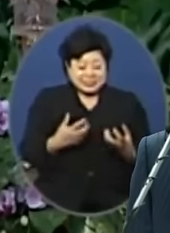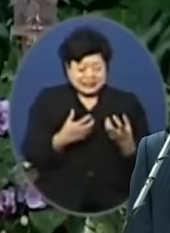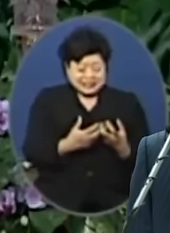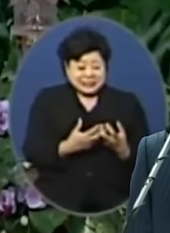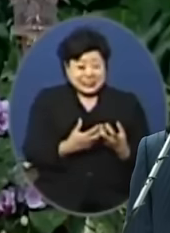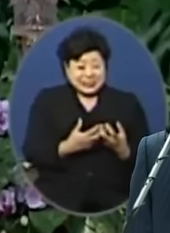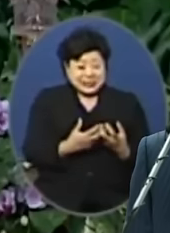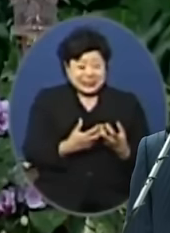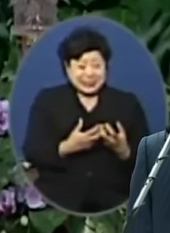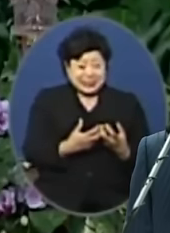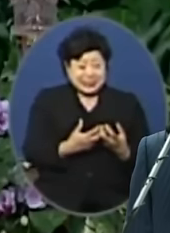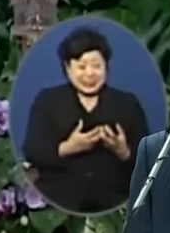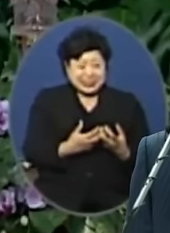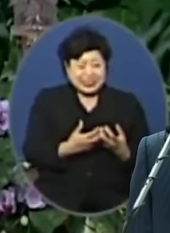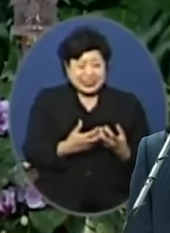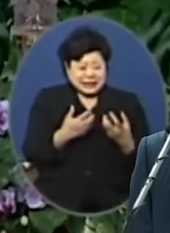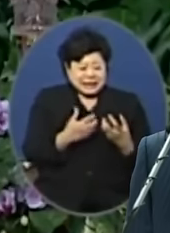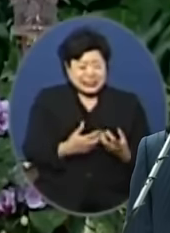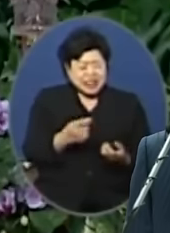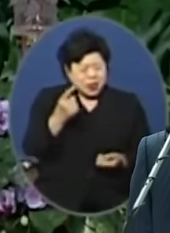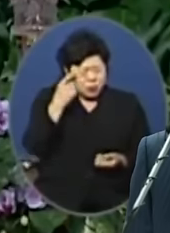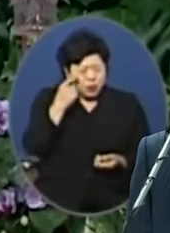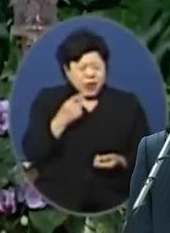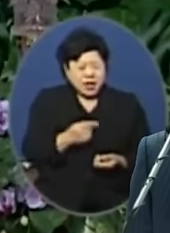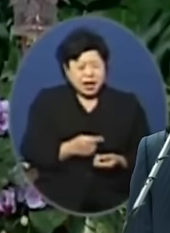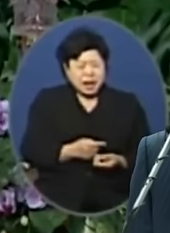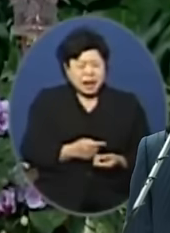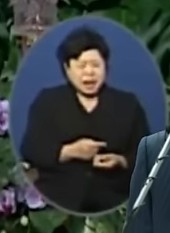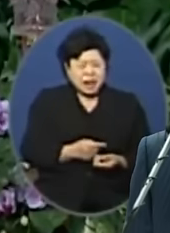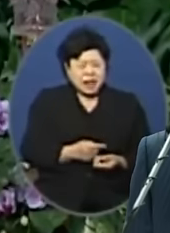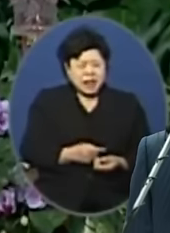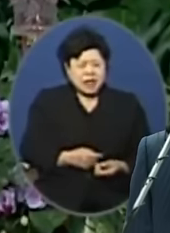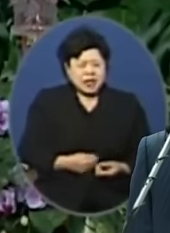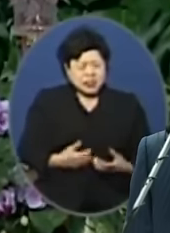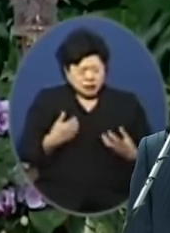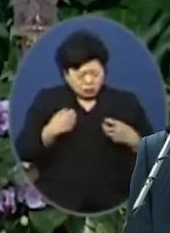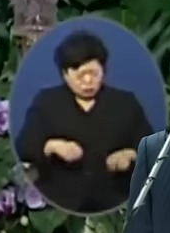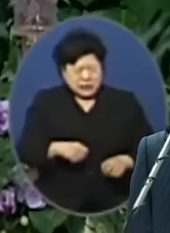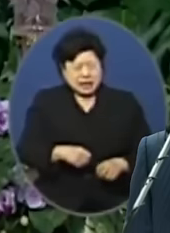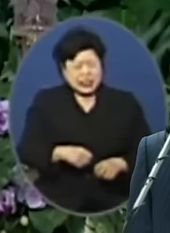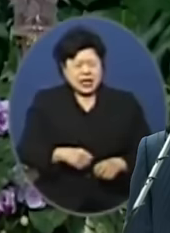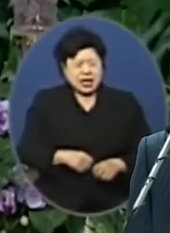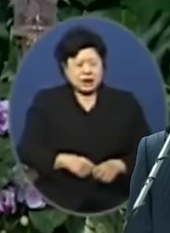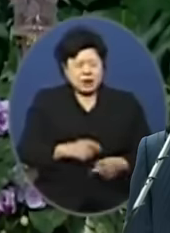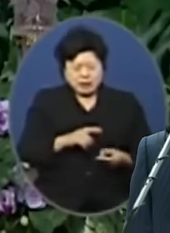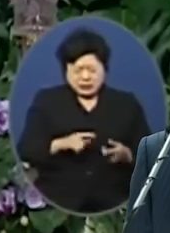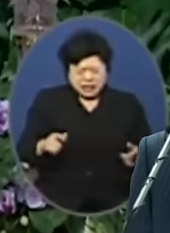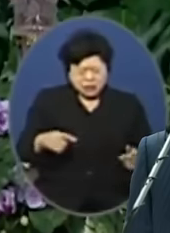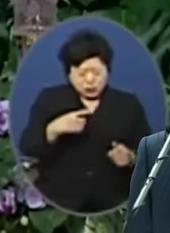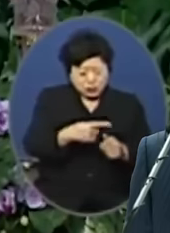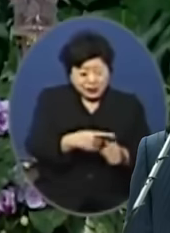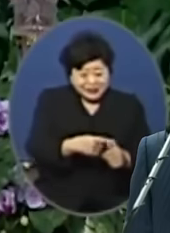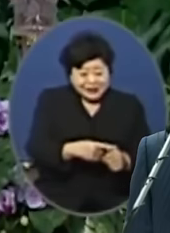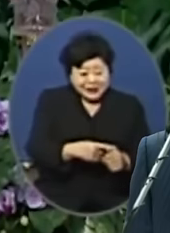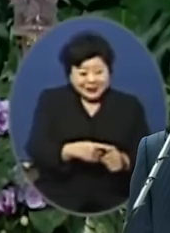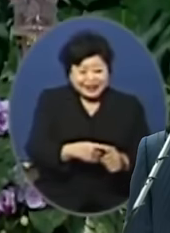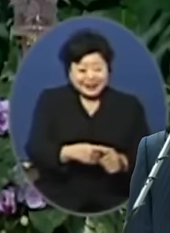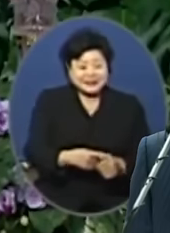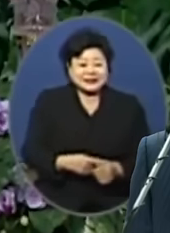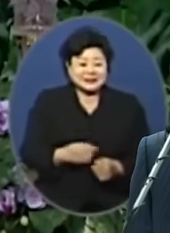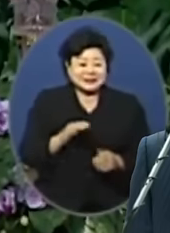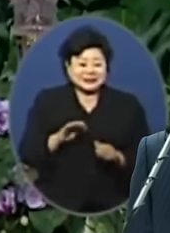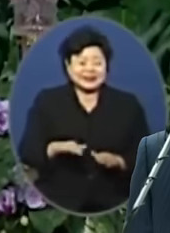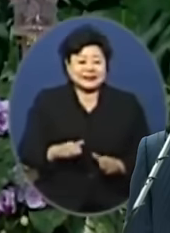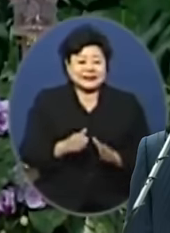전에는 보면 이놈의 기계 왜 이렇게 녹이 잘 끼노, 왜 나사가 잘 안 맞노, 욕만 하는데